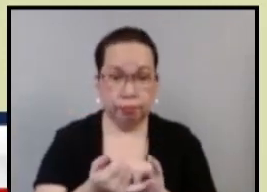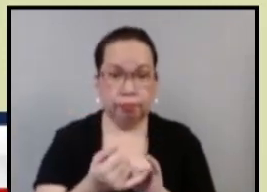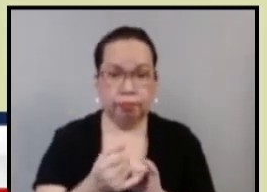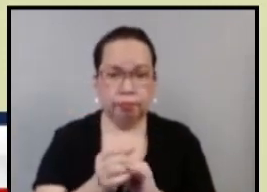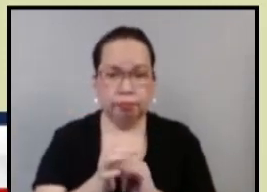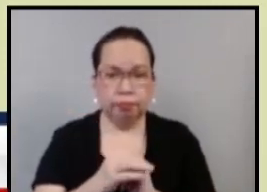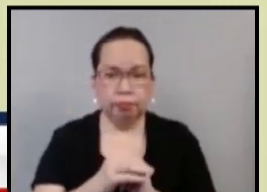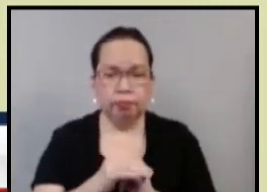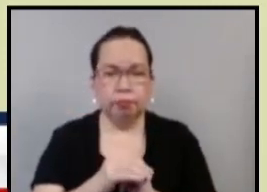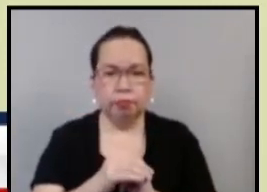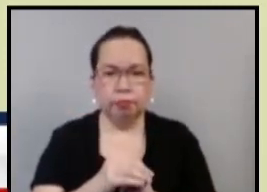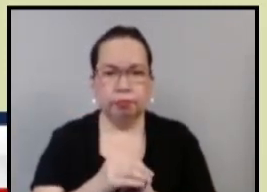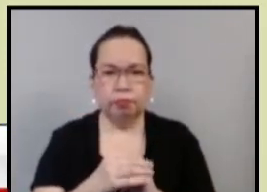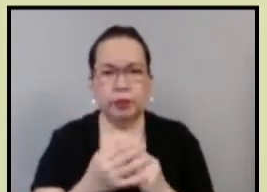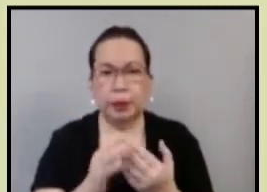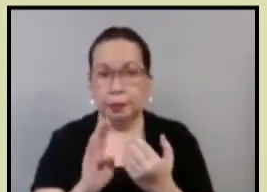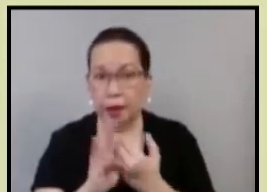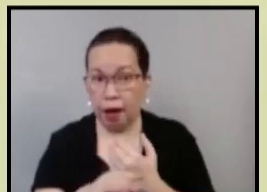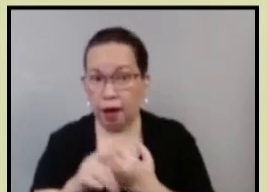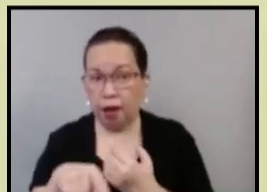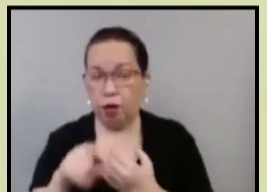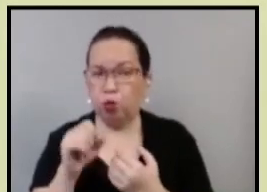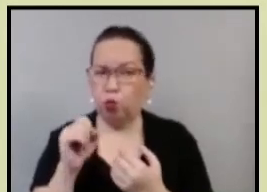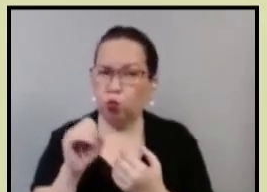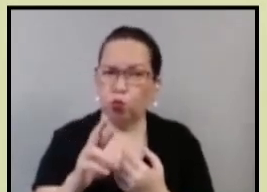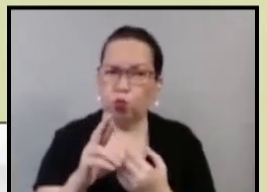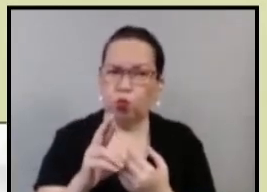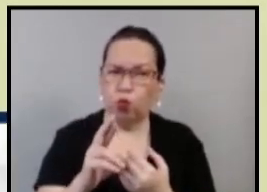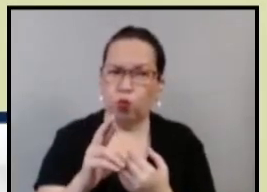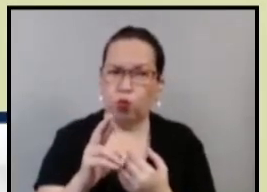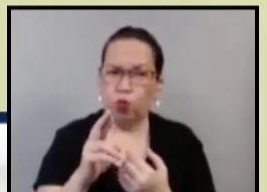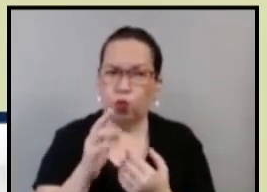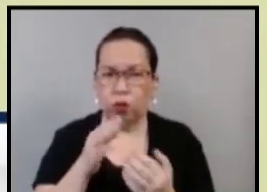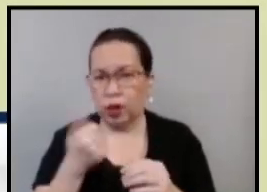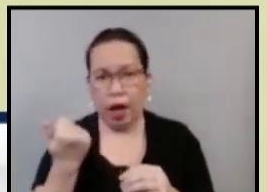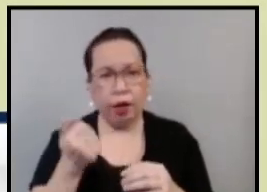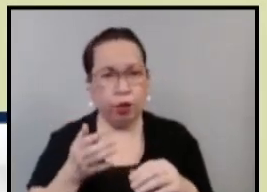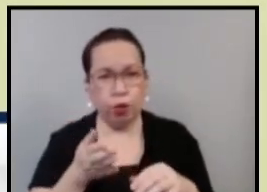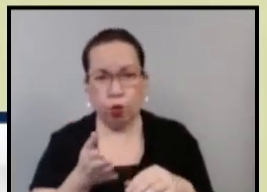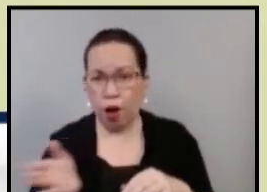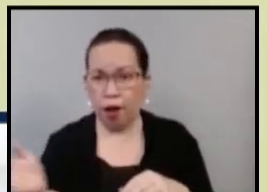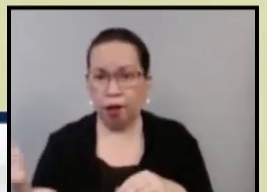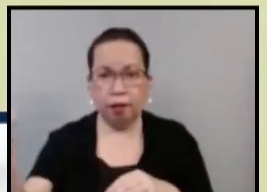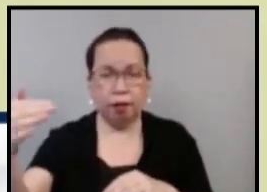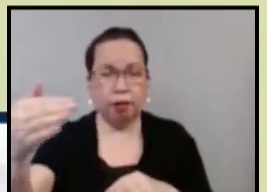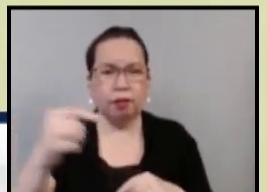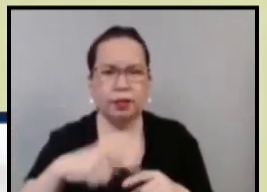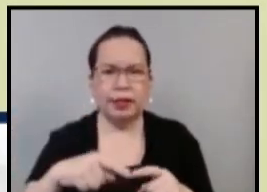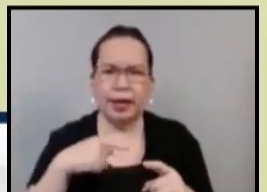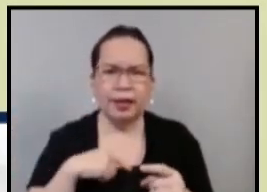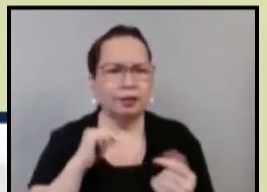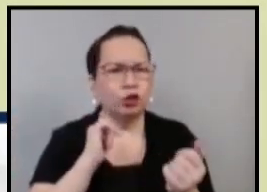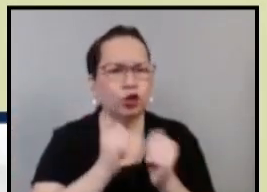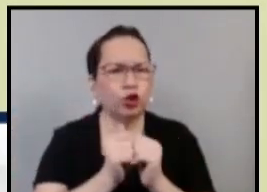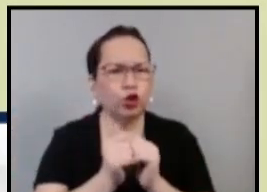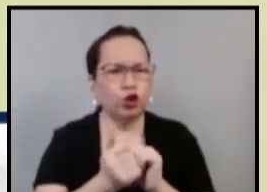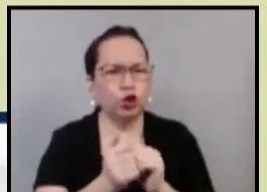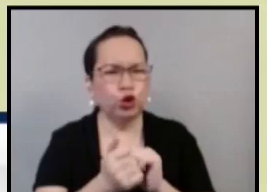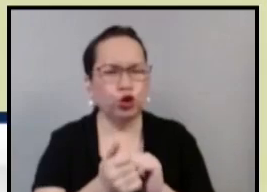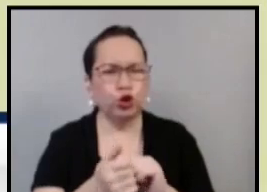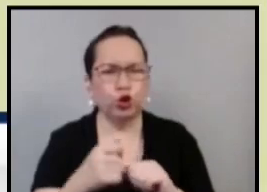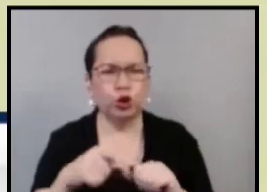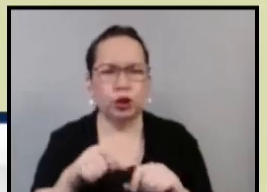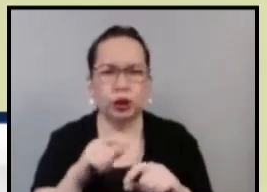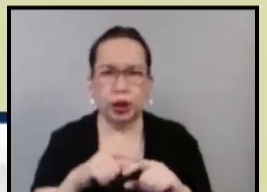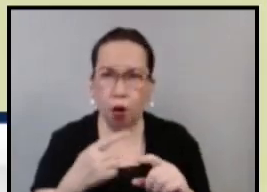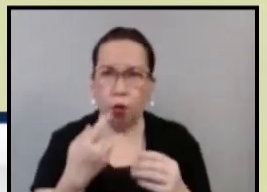ibalik ruta ba o irrationalize natin o kaya ireroute natin yung iba. Kasi nagbago na rin po yung mga configuration at saka